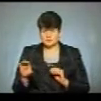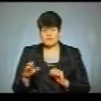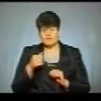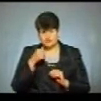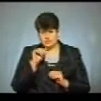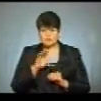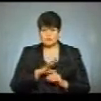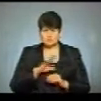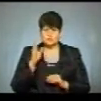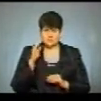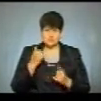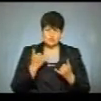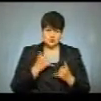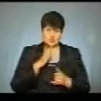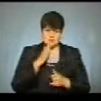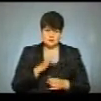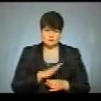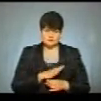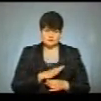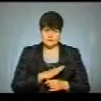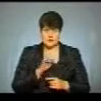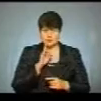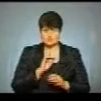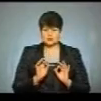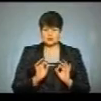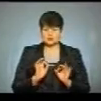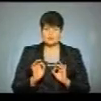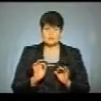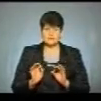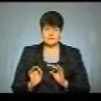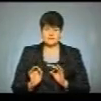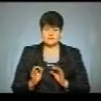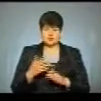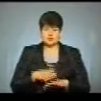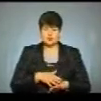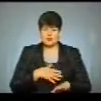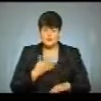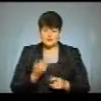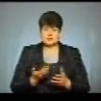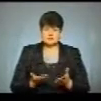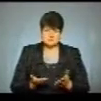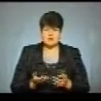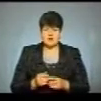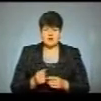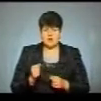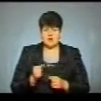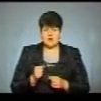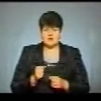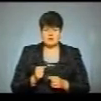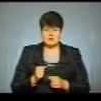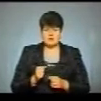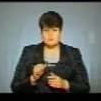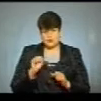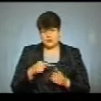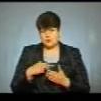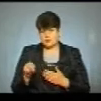вчора була вода, і сьогодні зранку. А поки що нормально, якщо довше, то цей. А ні, ми можна купити